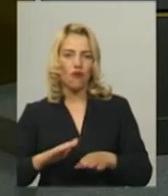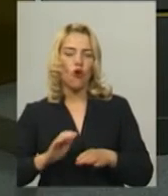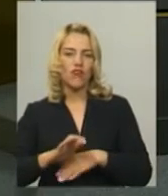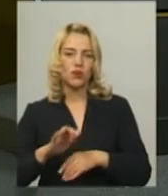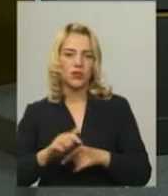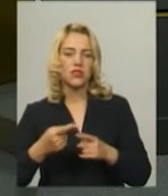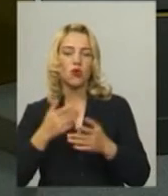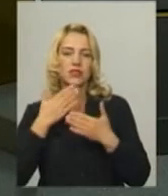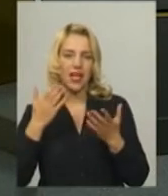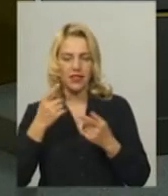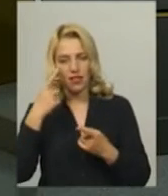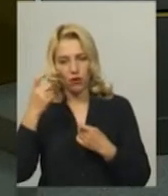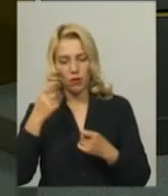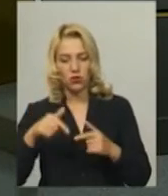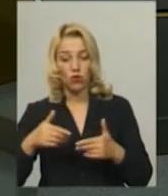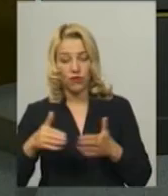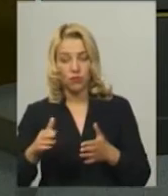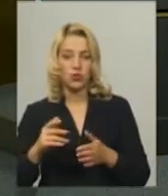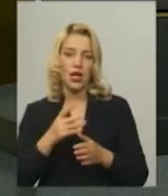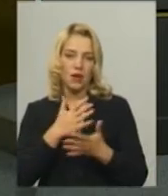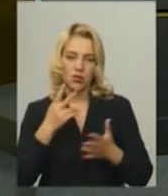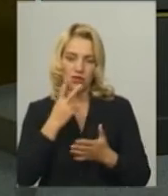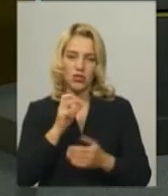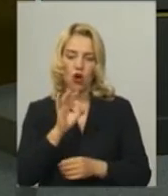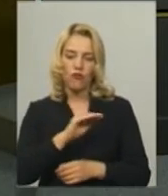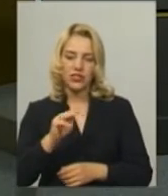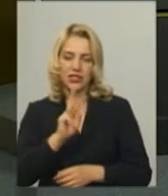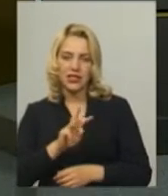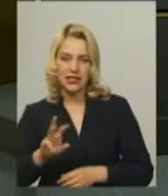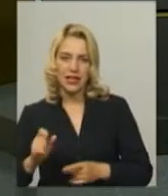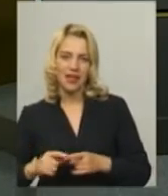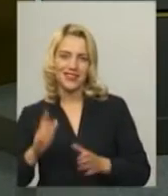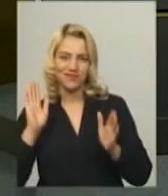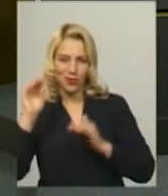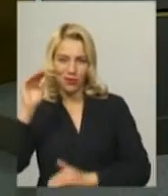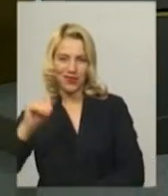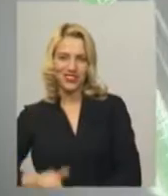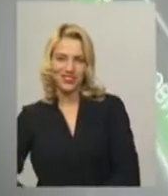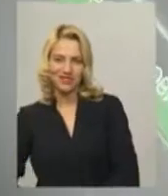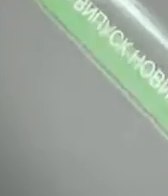інформація цього випуску. Дивіться більше на нашому офіційному сайті та сторінці у Facebook. На все добре!